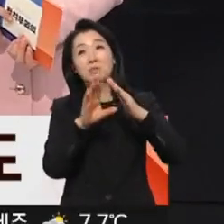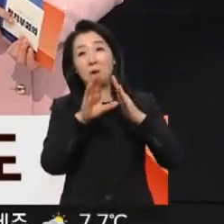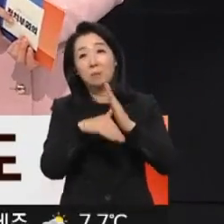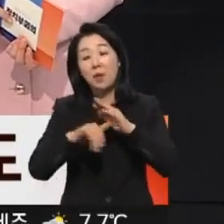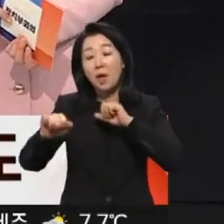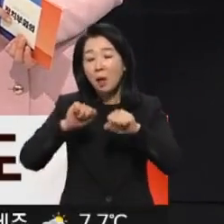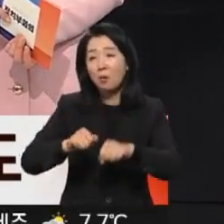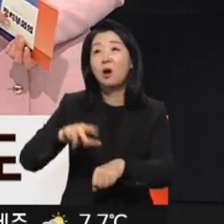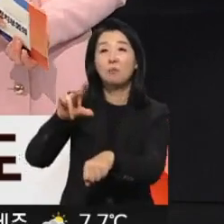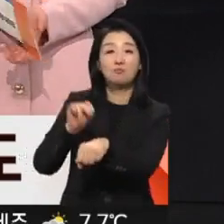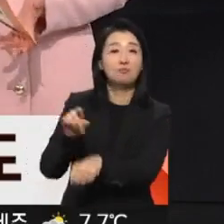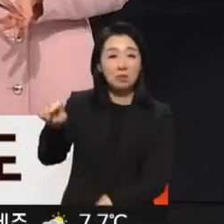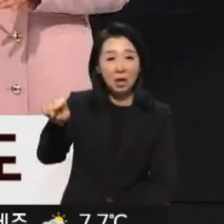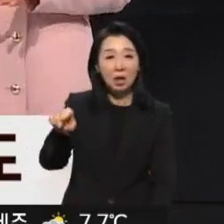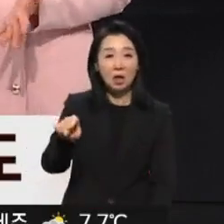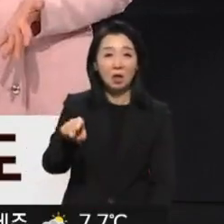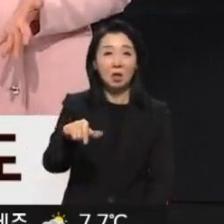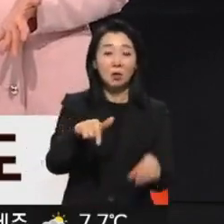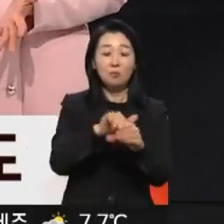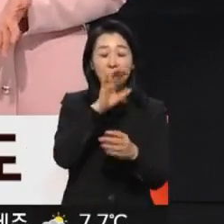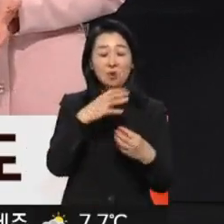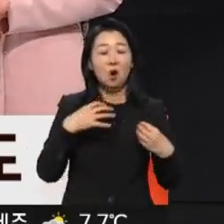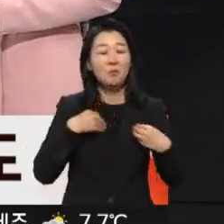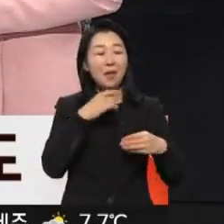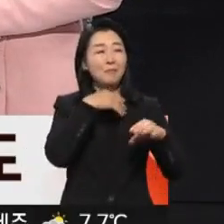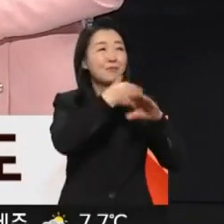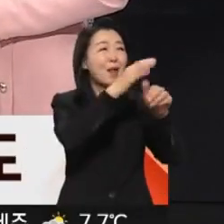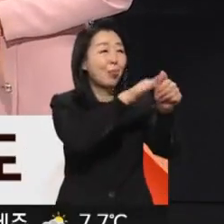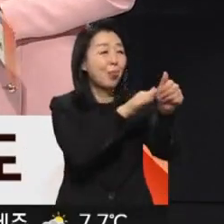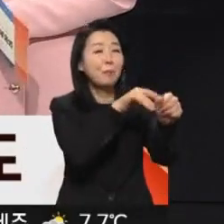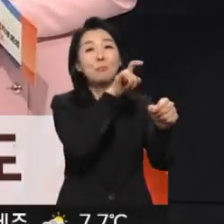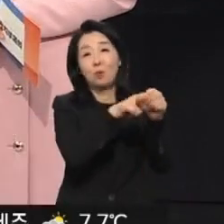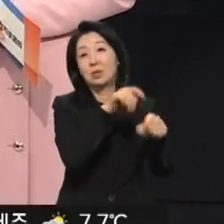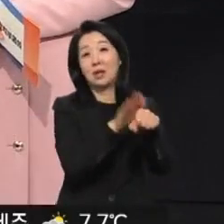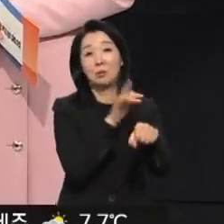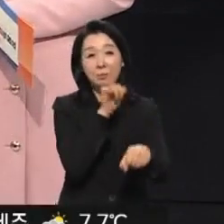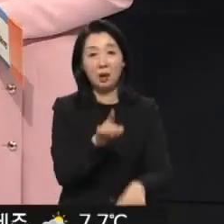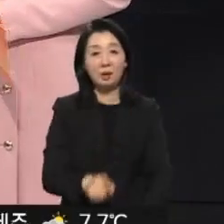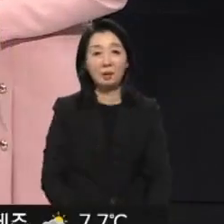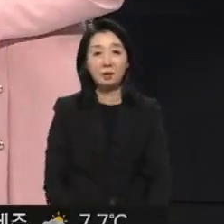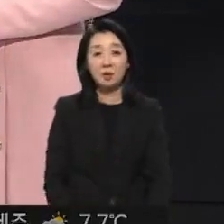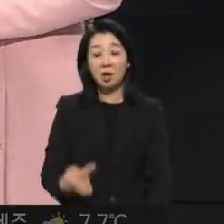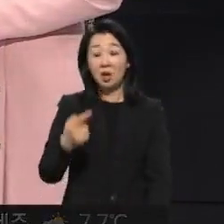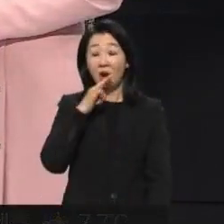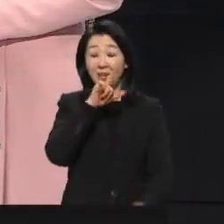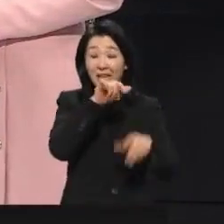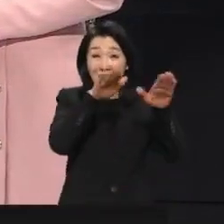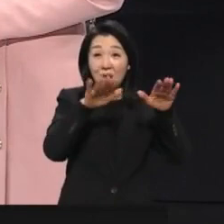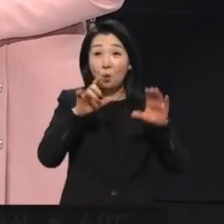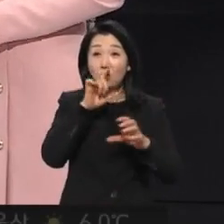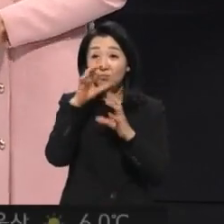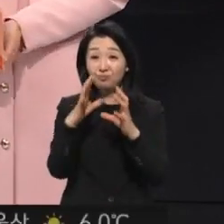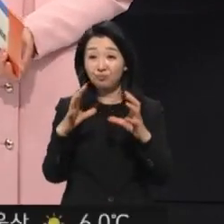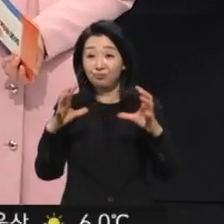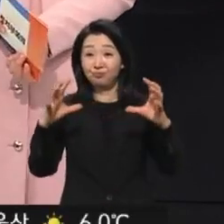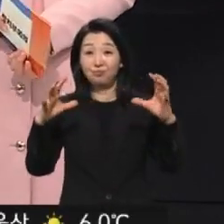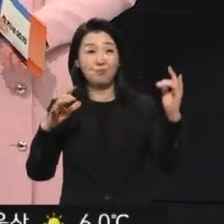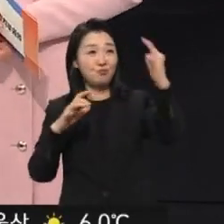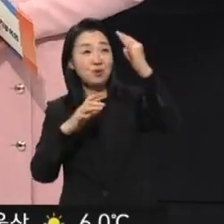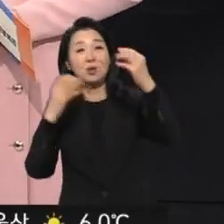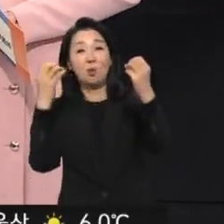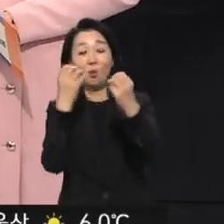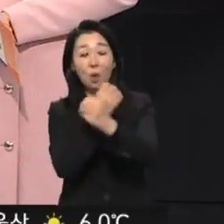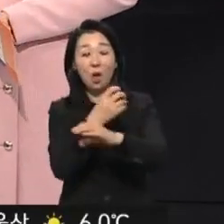네. 여당은 문재인 정부의 유화적인 대북 정책 등을 지적했습니다. 네, 어제는 새때였고 오늘은 이제 풍선을 무인기로 네.